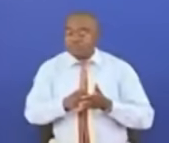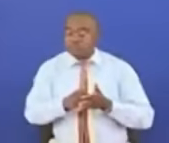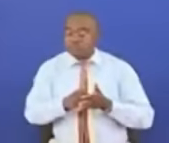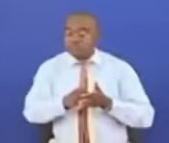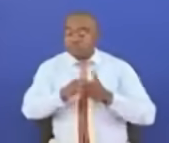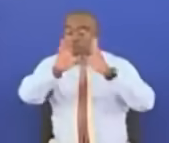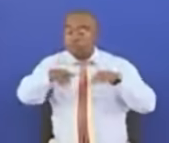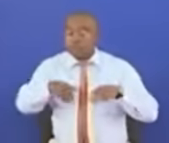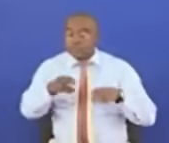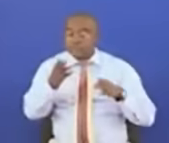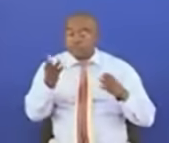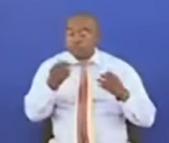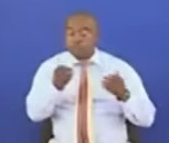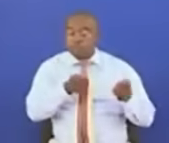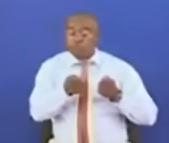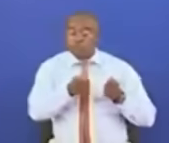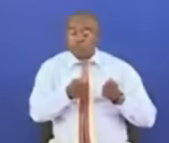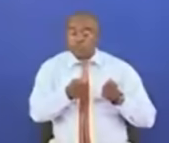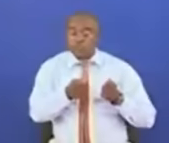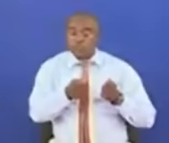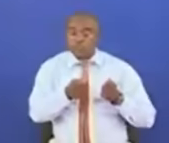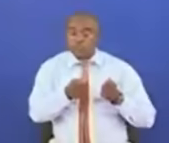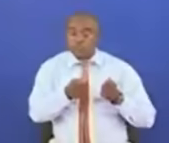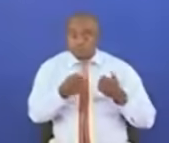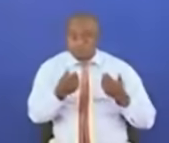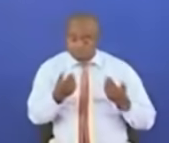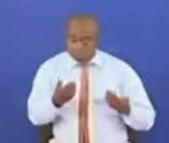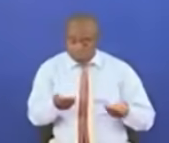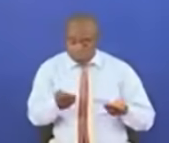uchaguzi. Sasa kutoka kwa spika kuwa